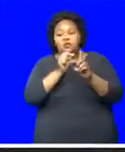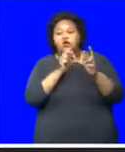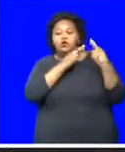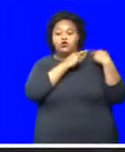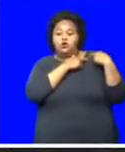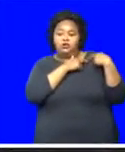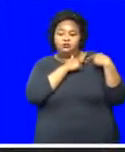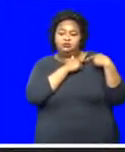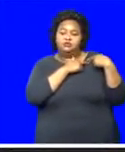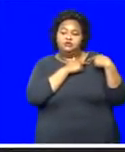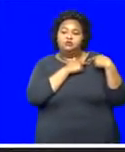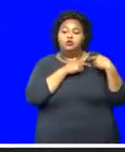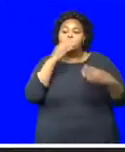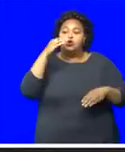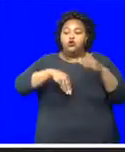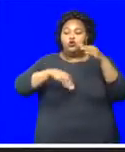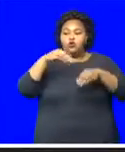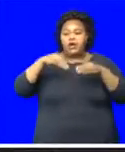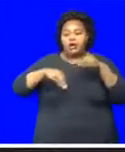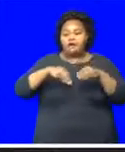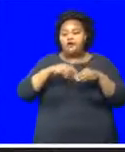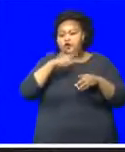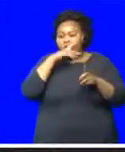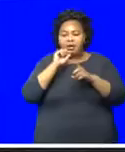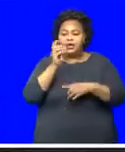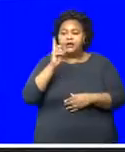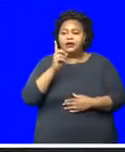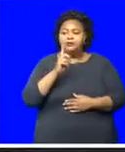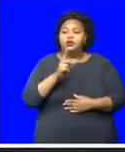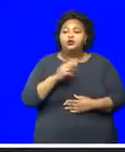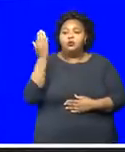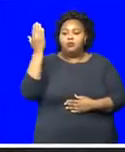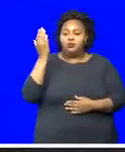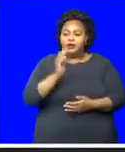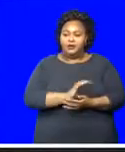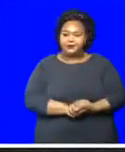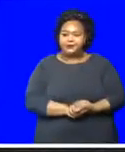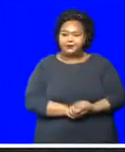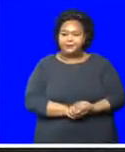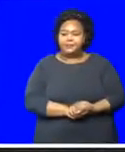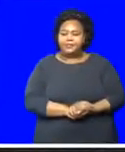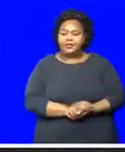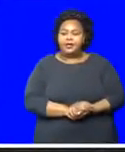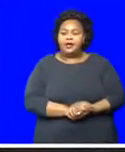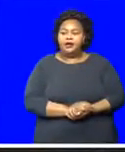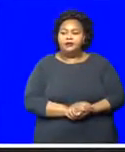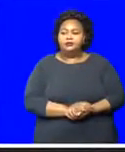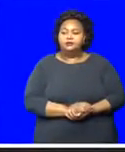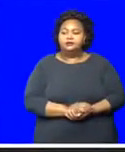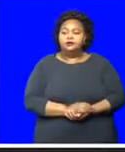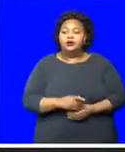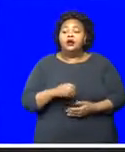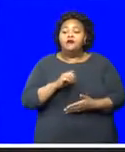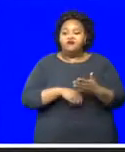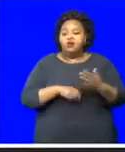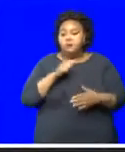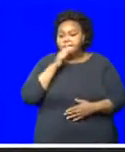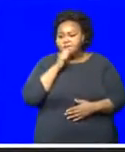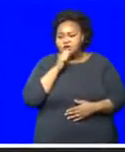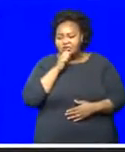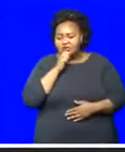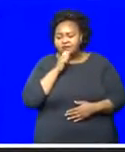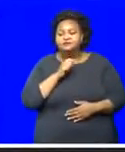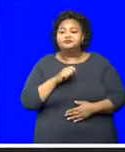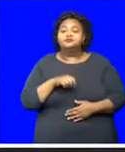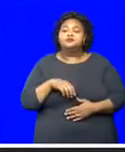solo siyaphithitela nje kuze kube ngunyalo lesikhathi lesasa ngake sikwathi kuphumula sikwatini abantu baphume ngentingane kutawuvota.